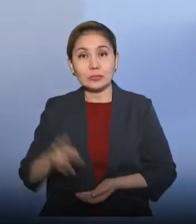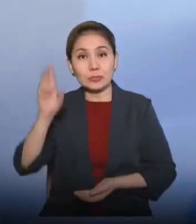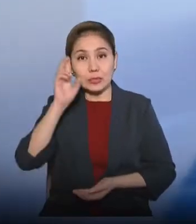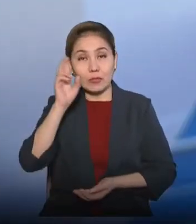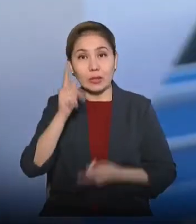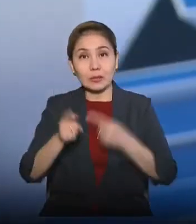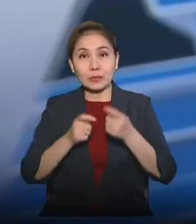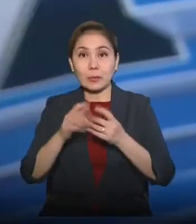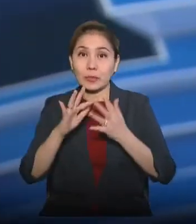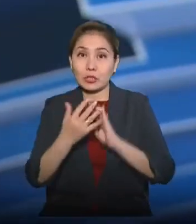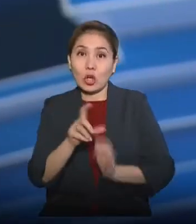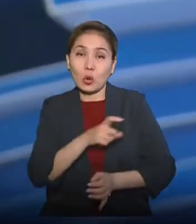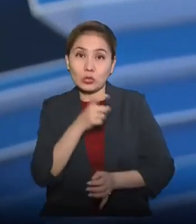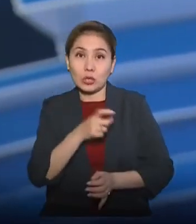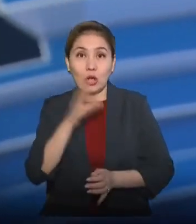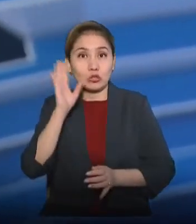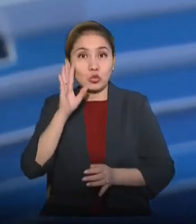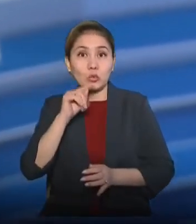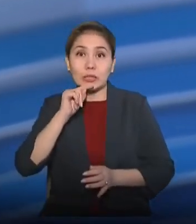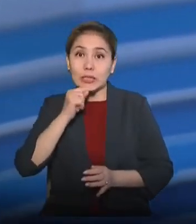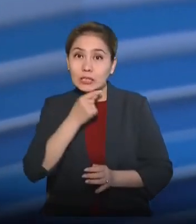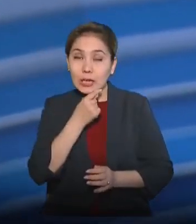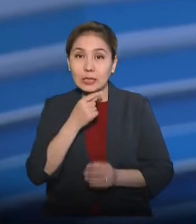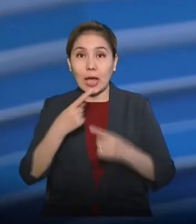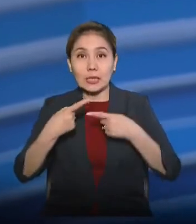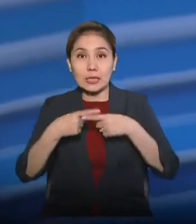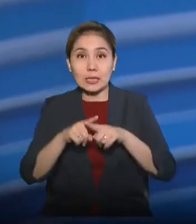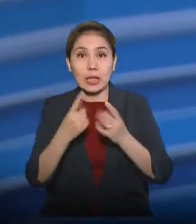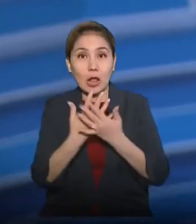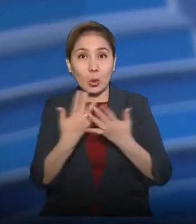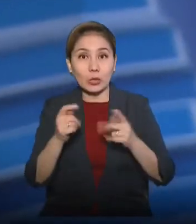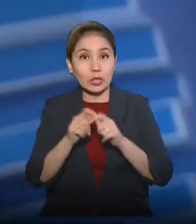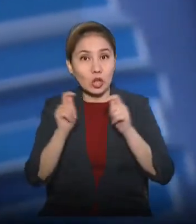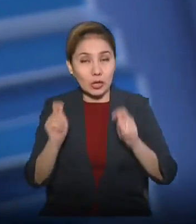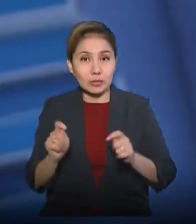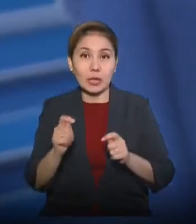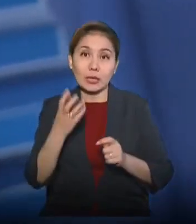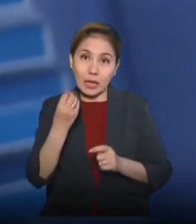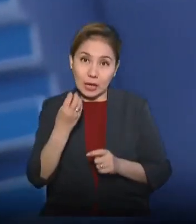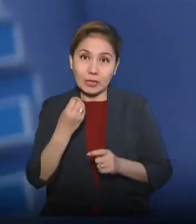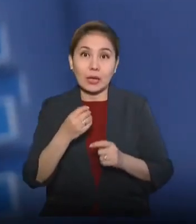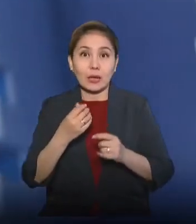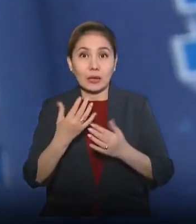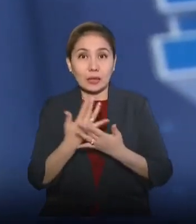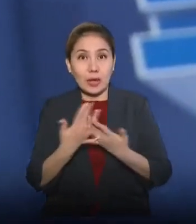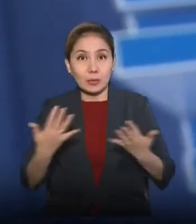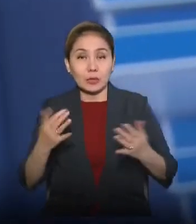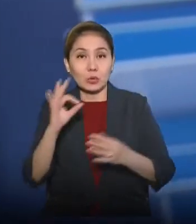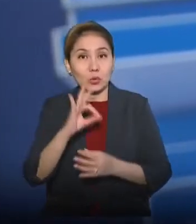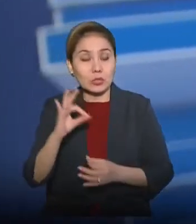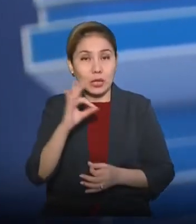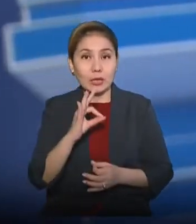Davlatimiz rahbarining qishloq xo'jaligida suvni tejaydigan texnologiyalarni joriy etishni yanada jadal tashkil etish chora-tadbirlari